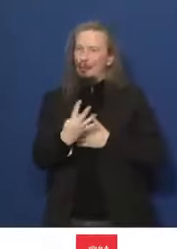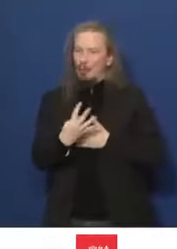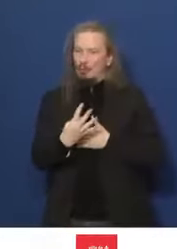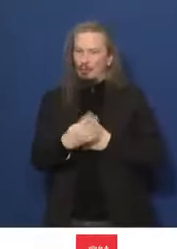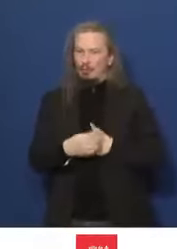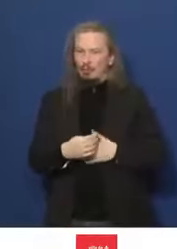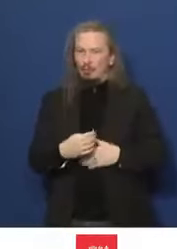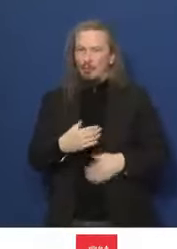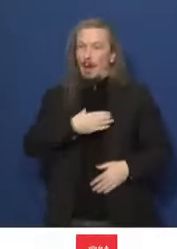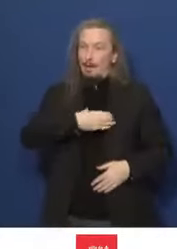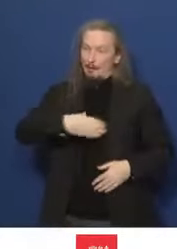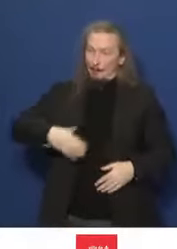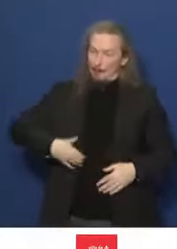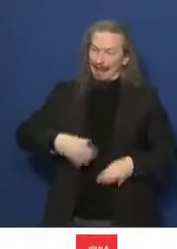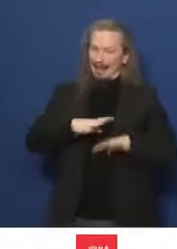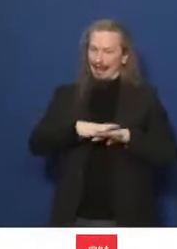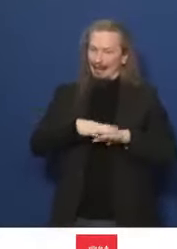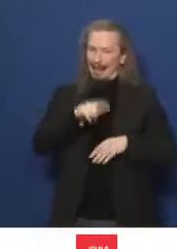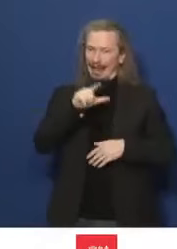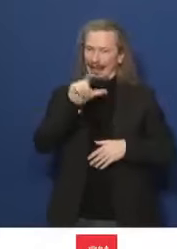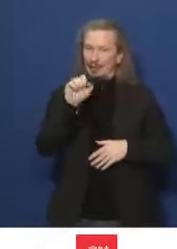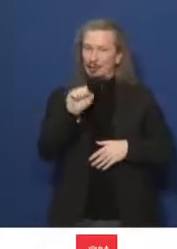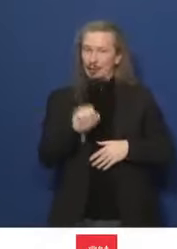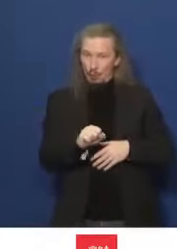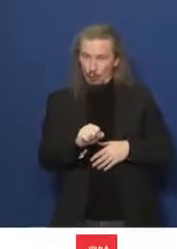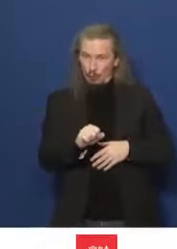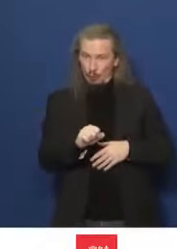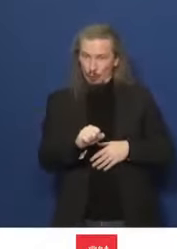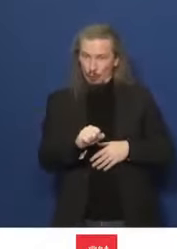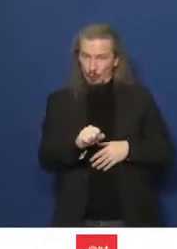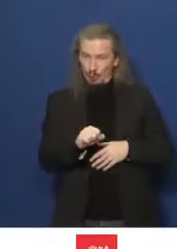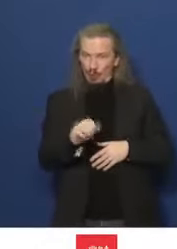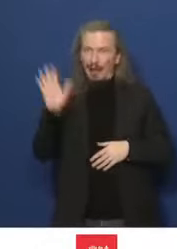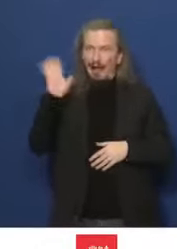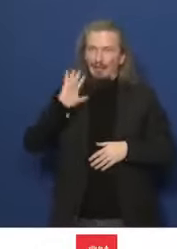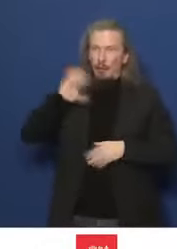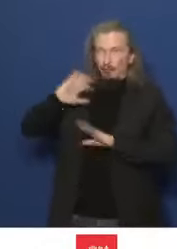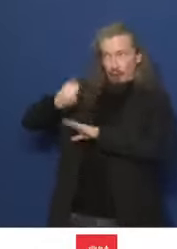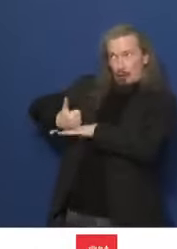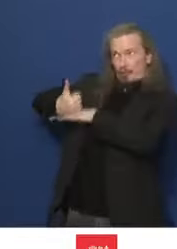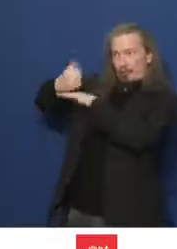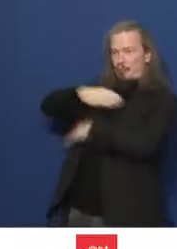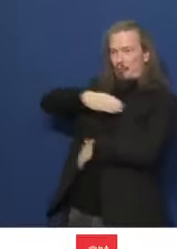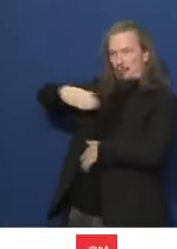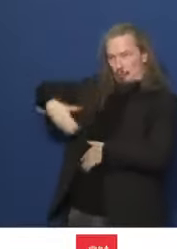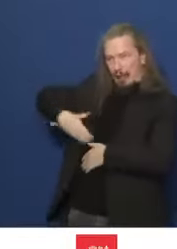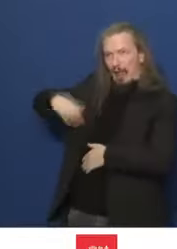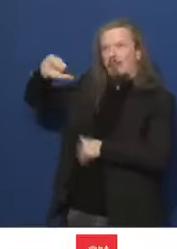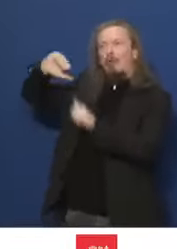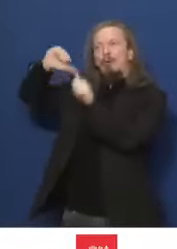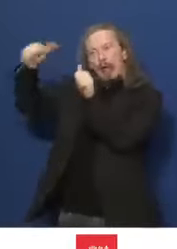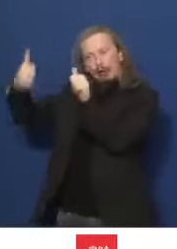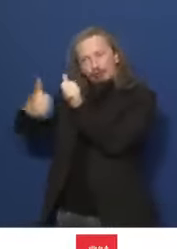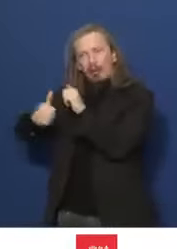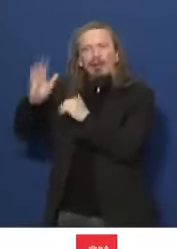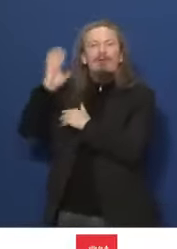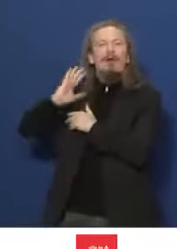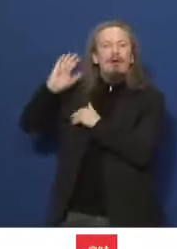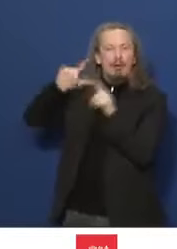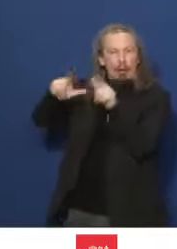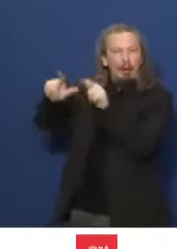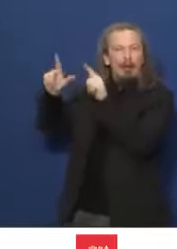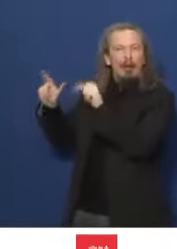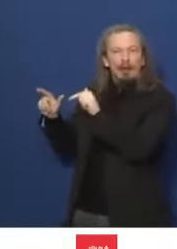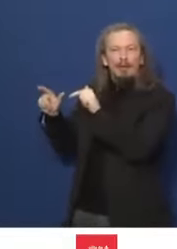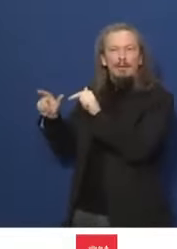maire du quartier de l'Île Sud. Il y avait une municipalité, il y avait un maire, il y avait un premier adjoint.